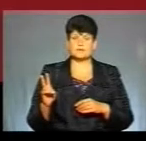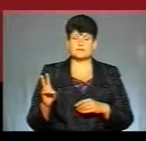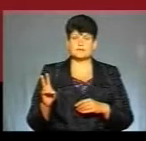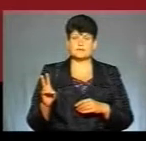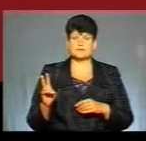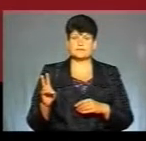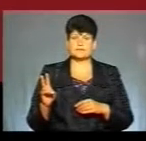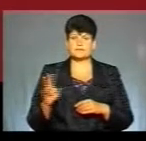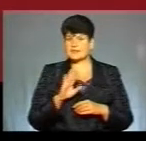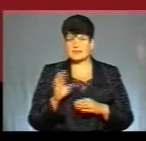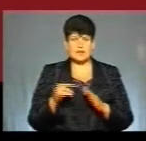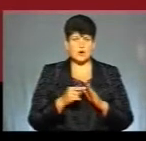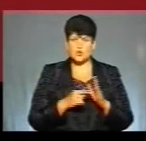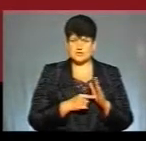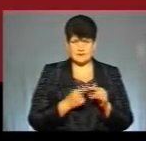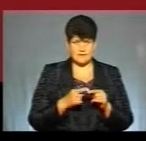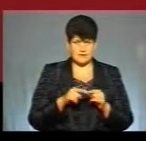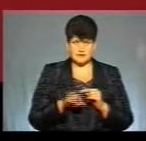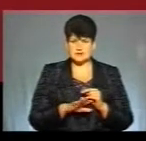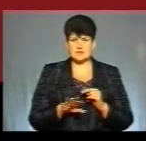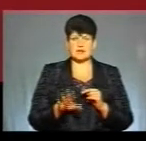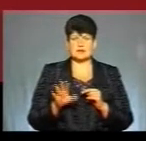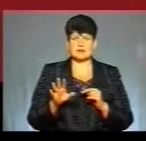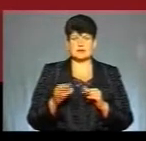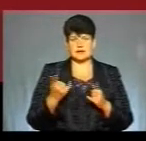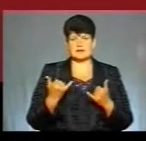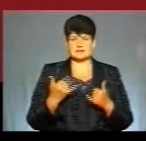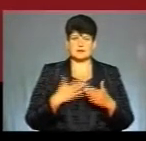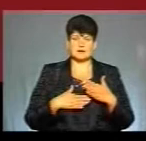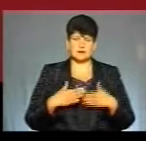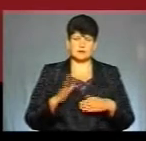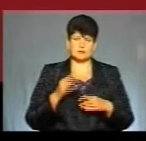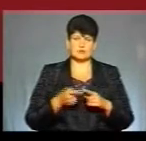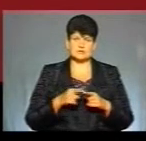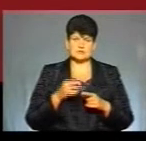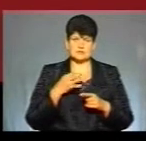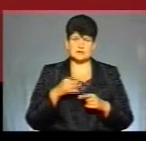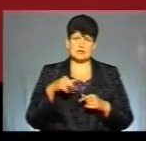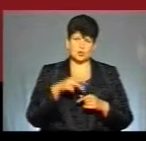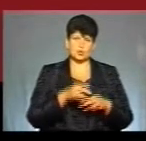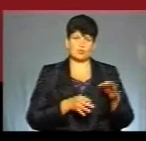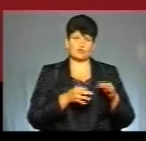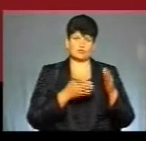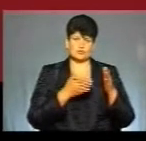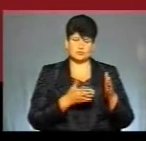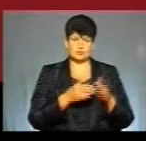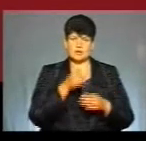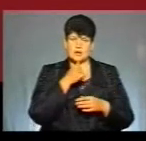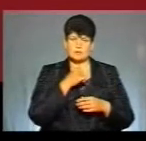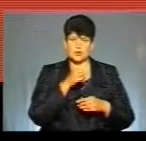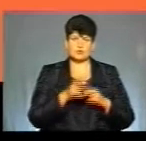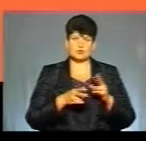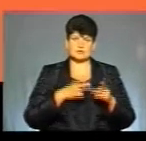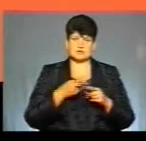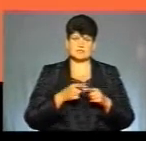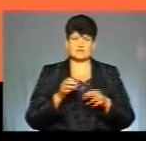не поділяє це, всі, хто, я дуже зараз радий буду це сказати, хай йдуть до суду і пробують оскаржувати